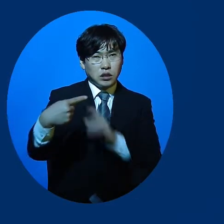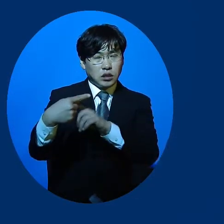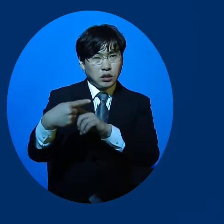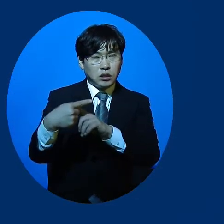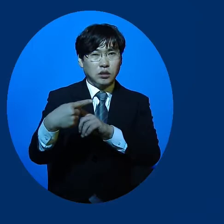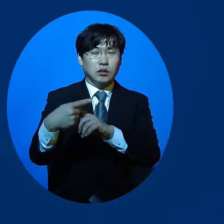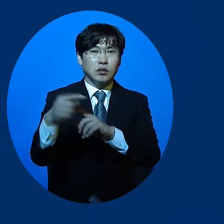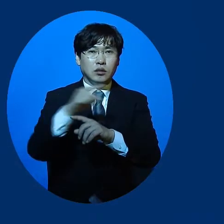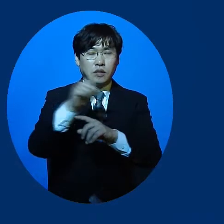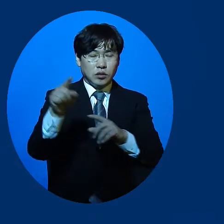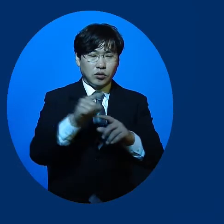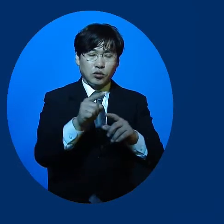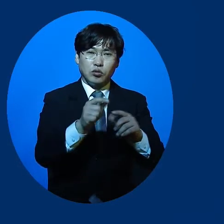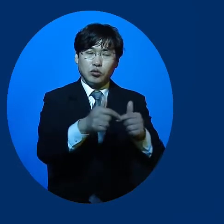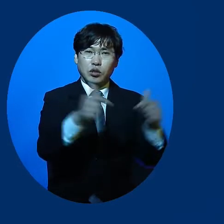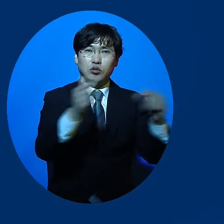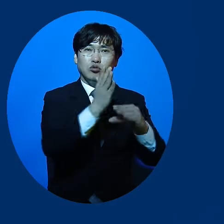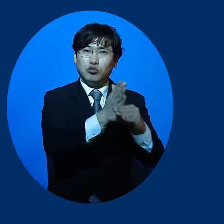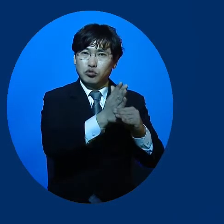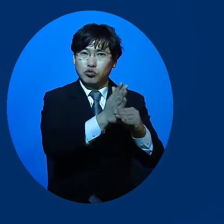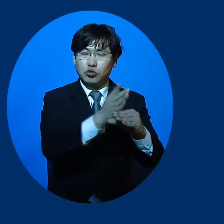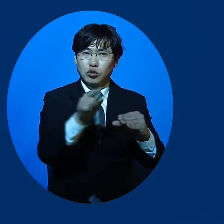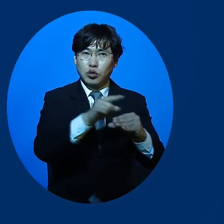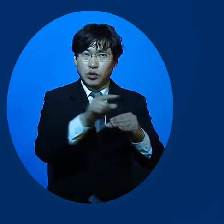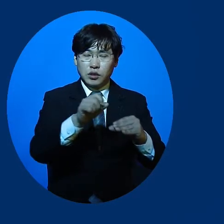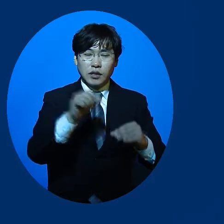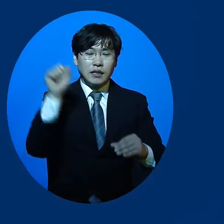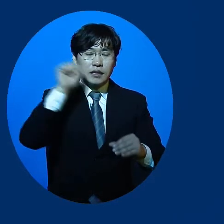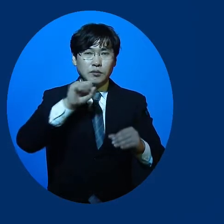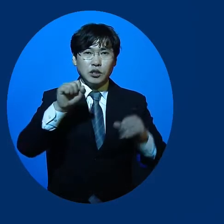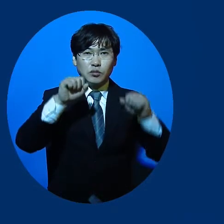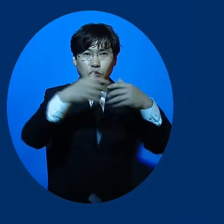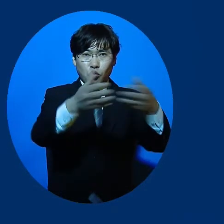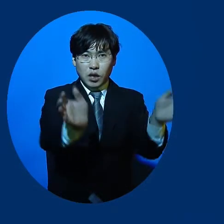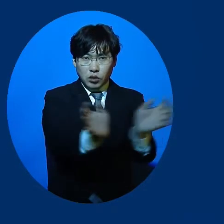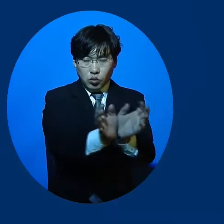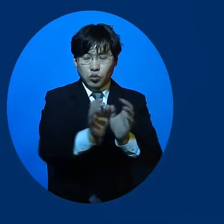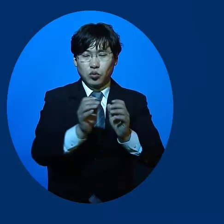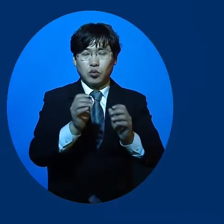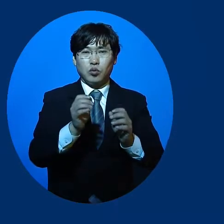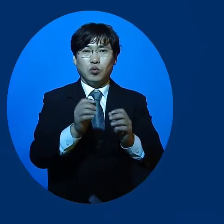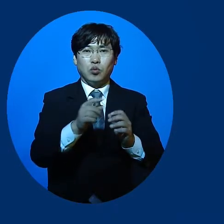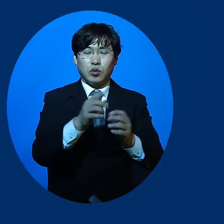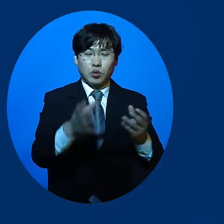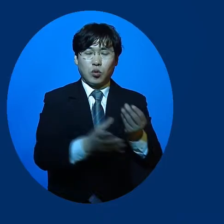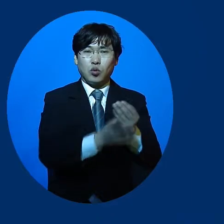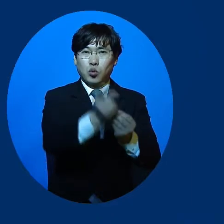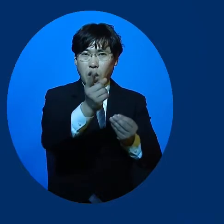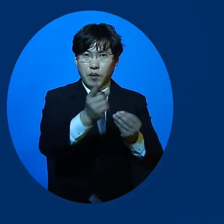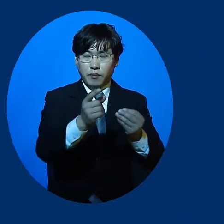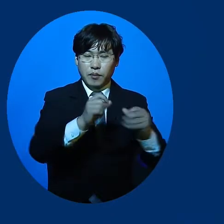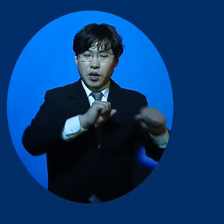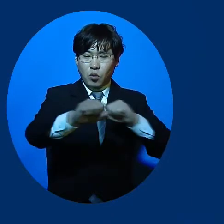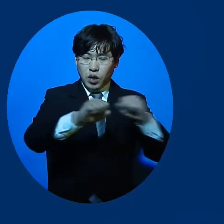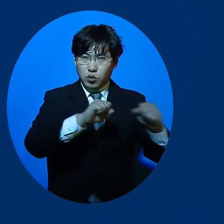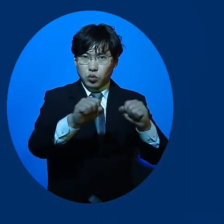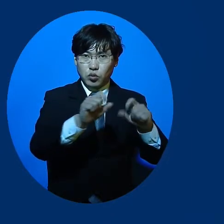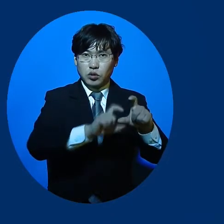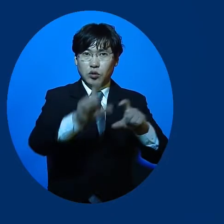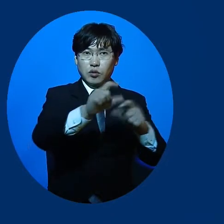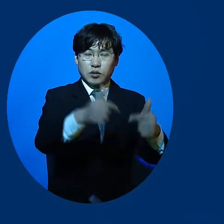역시 스포츠 클럽 그리고 통합 체육 활동 이런 부분들도 좀 더 확대